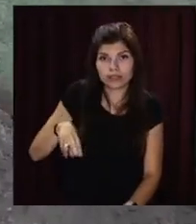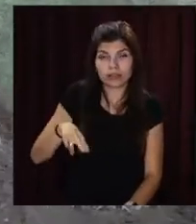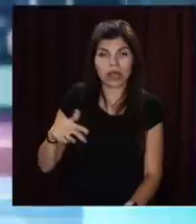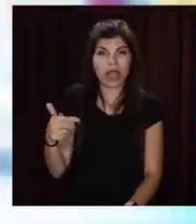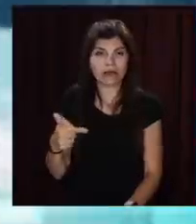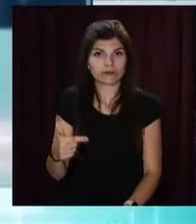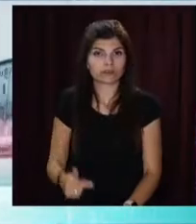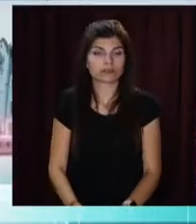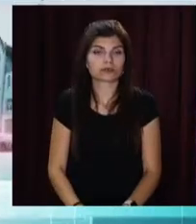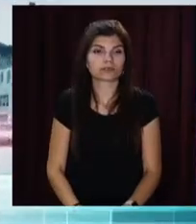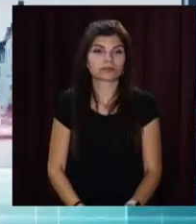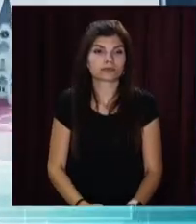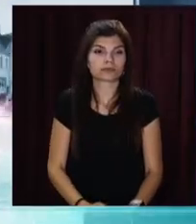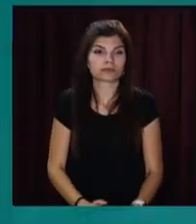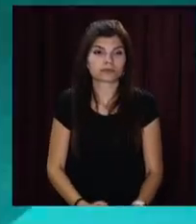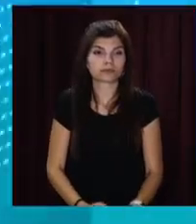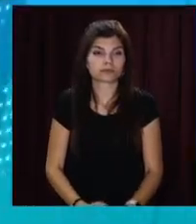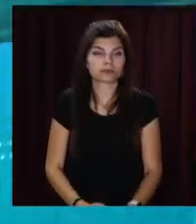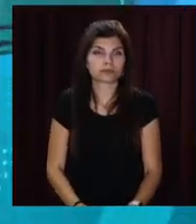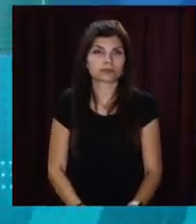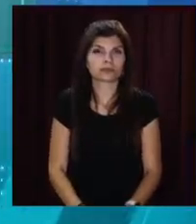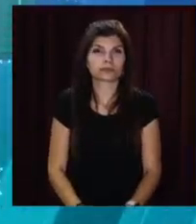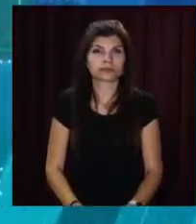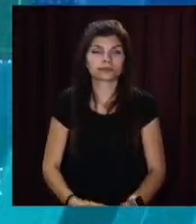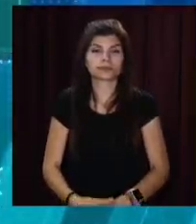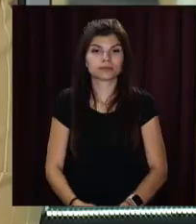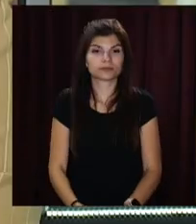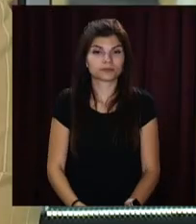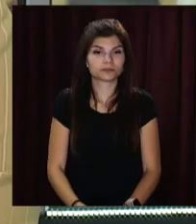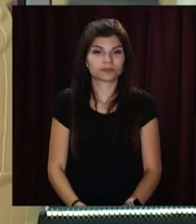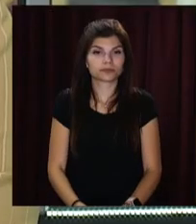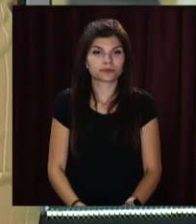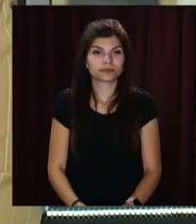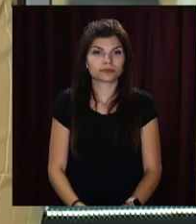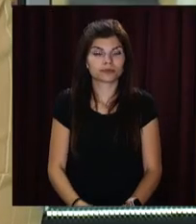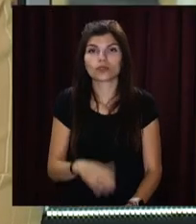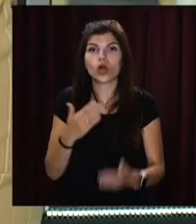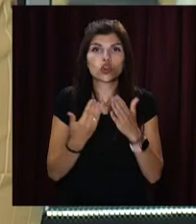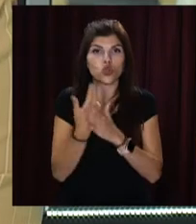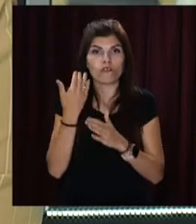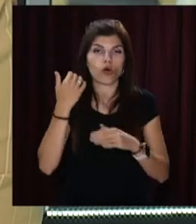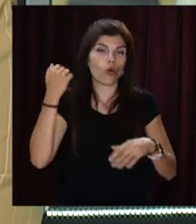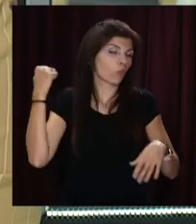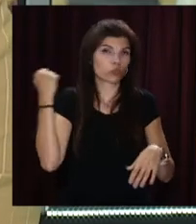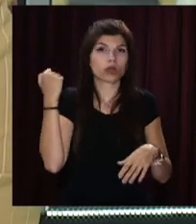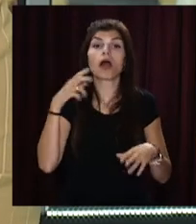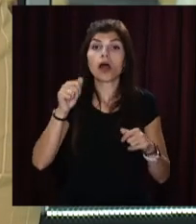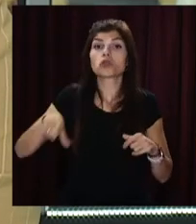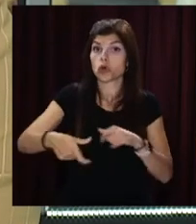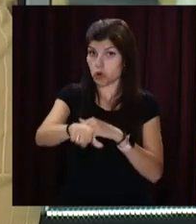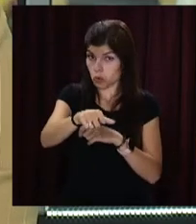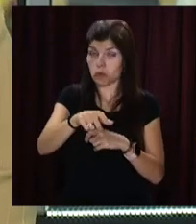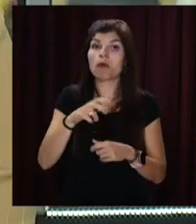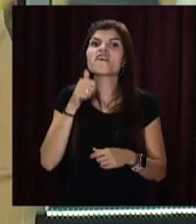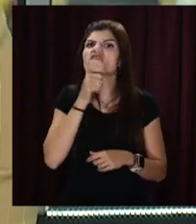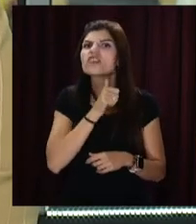Нове Новий удар по лихачам. На дорогах з'являться